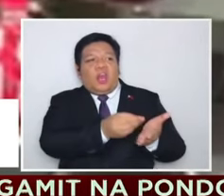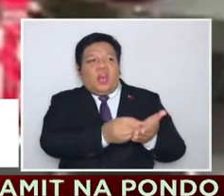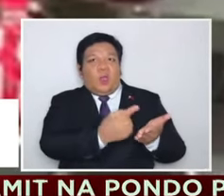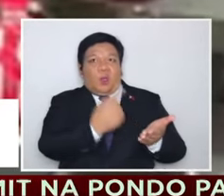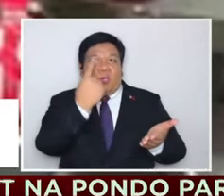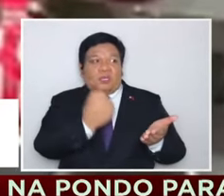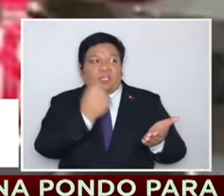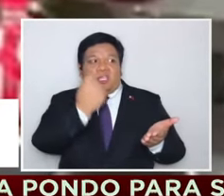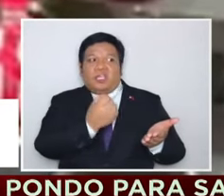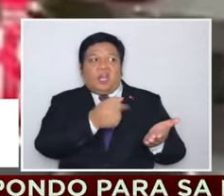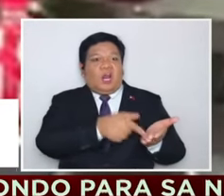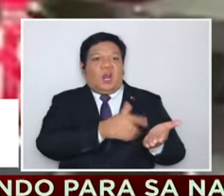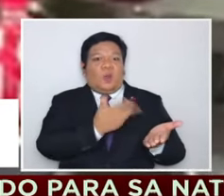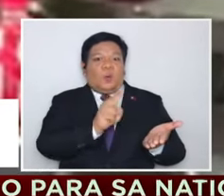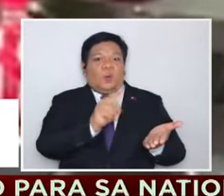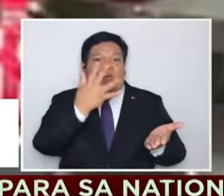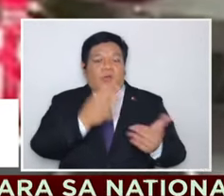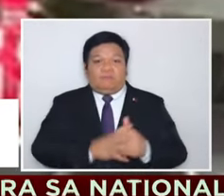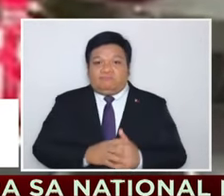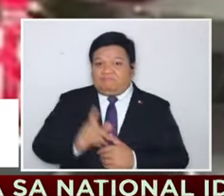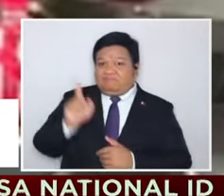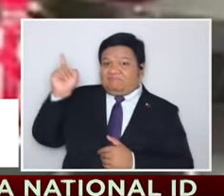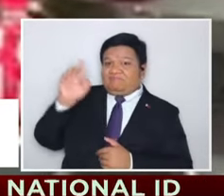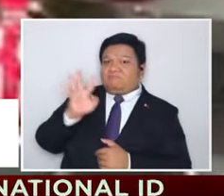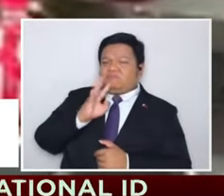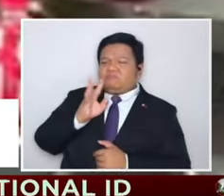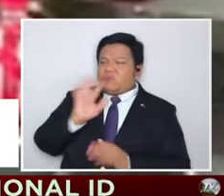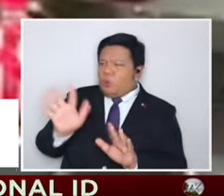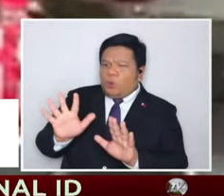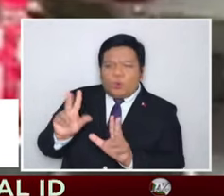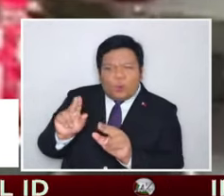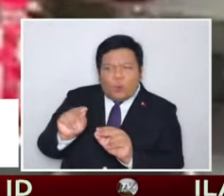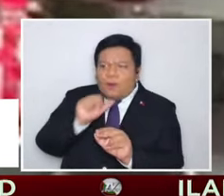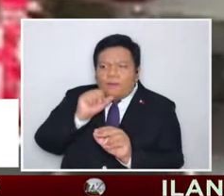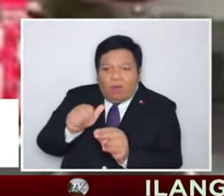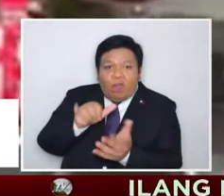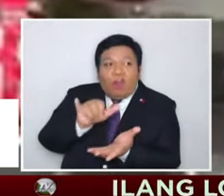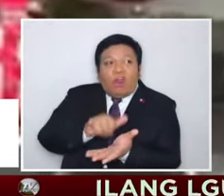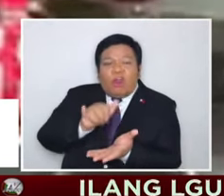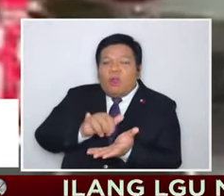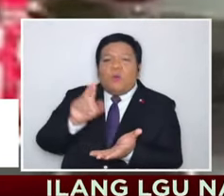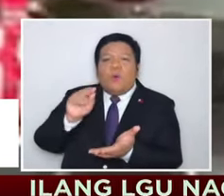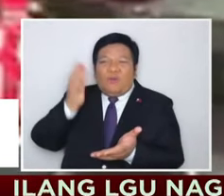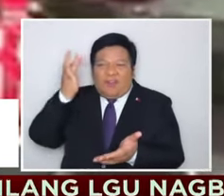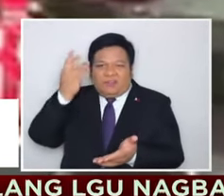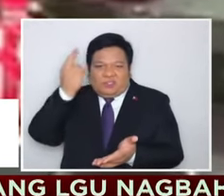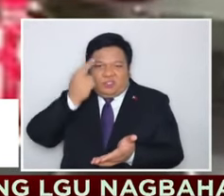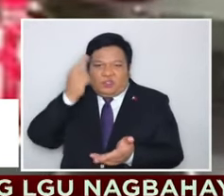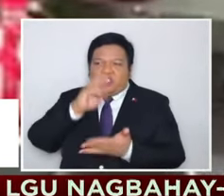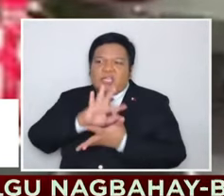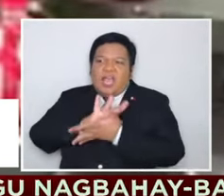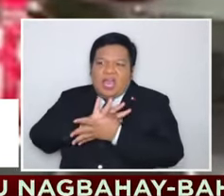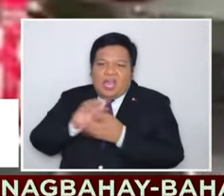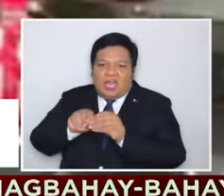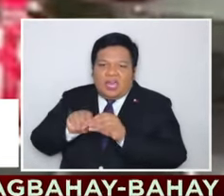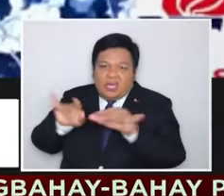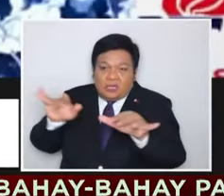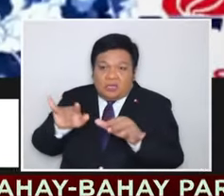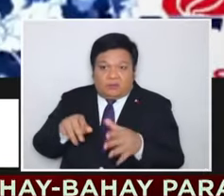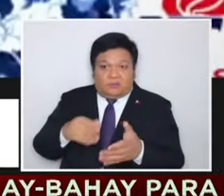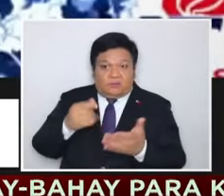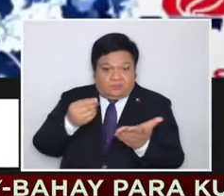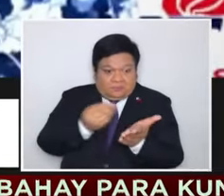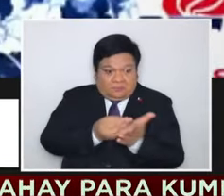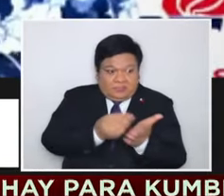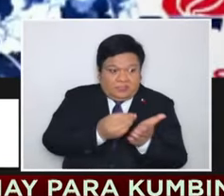part. That this is just attributed to the COVID-19 pandemic. When the funds was transferred from